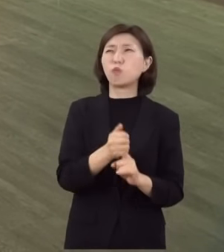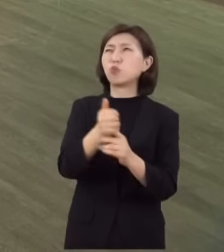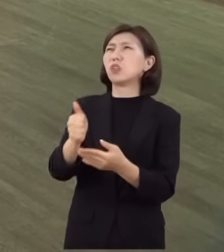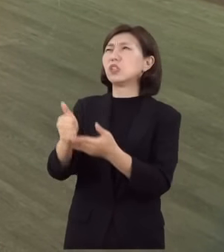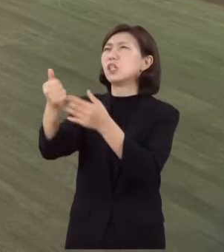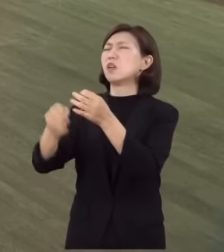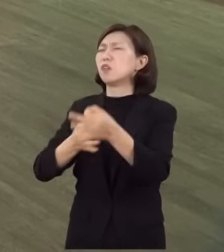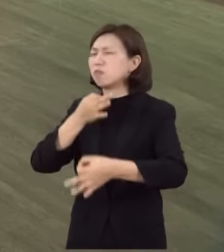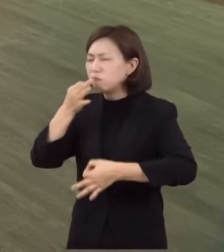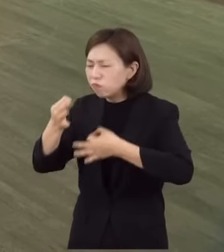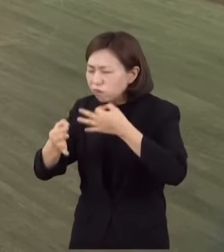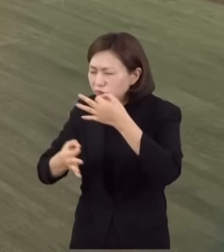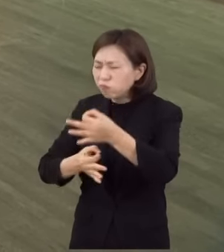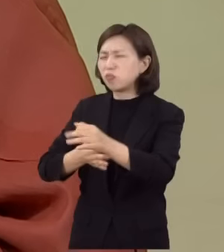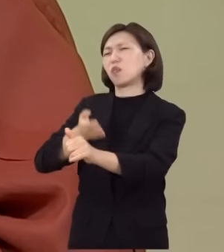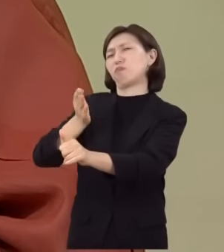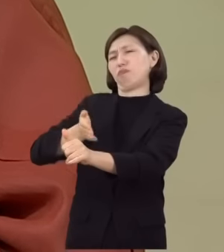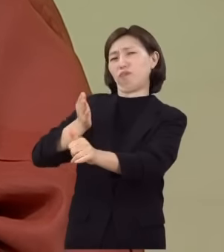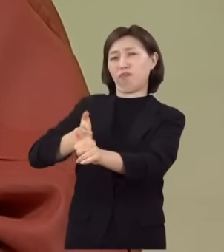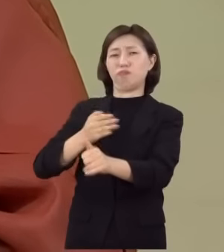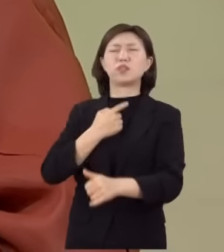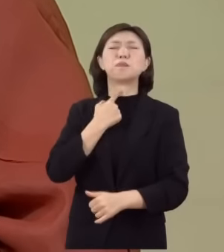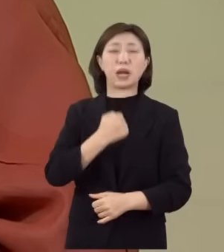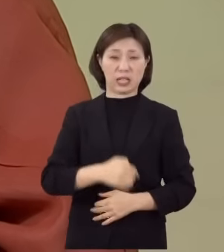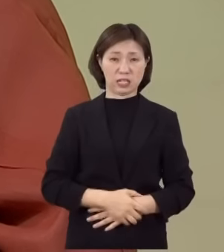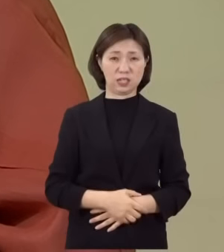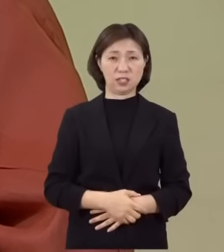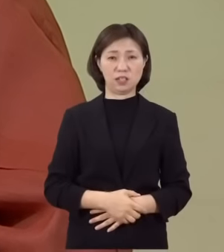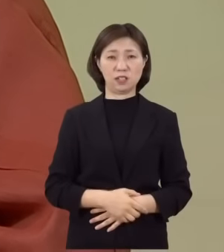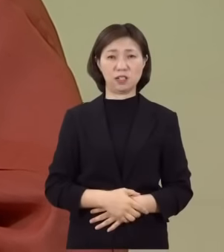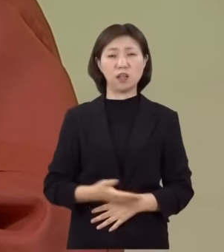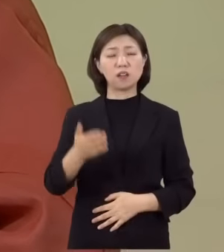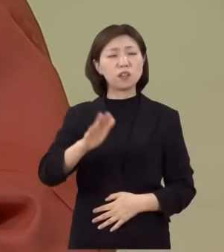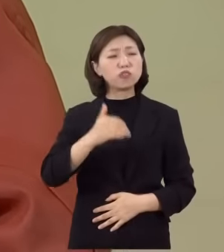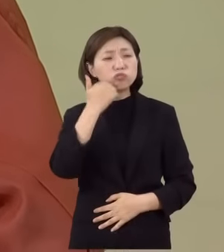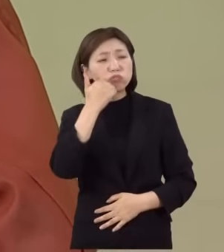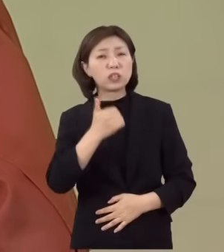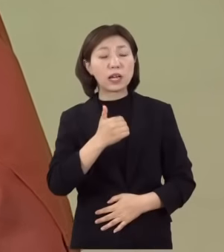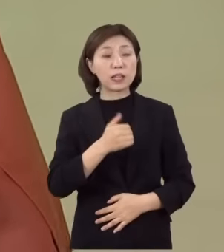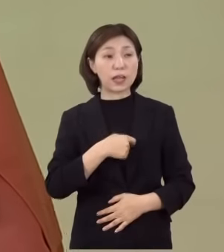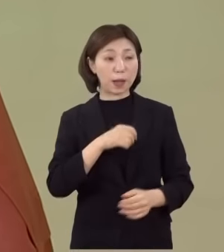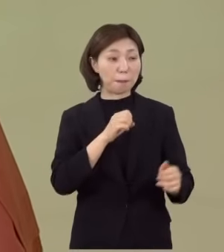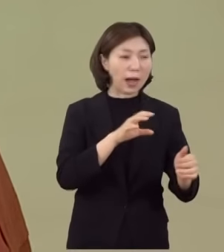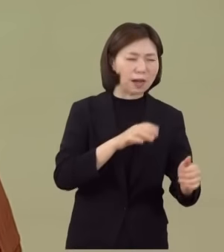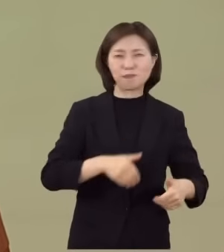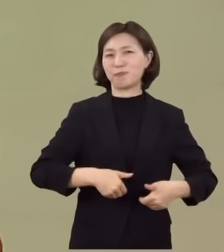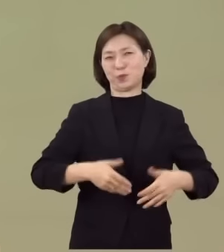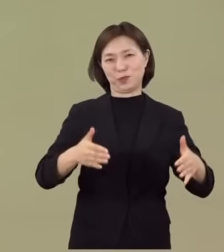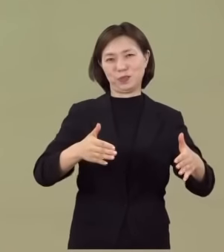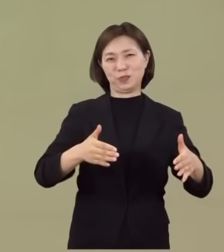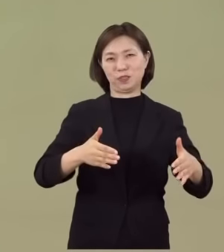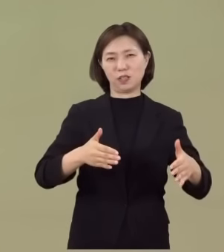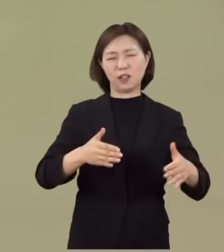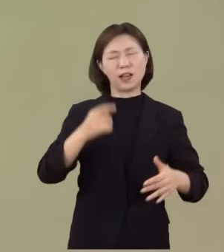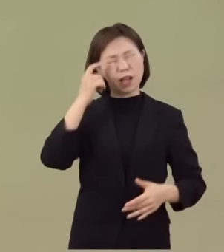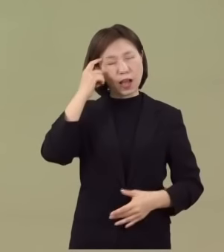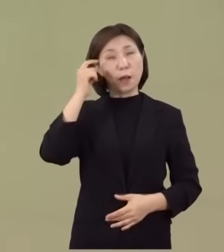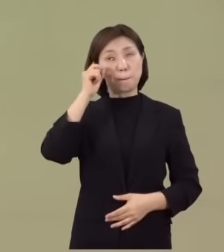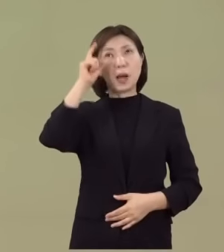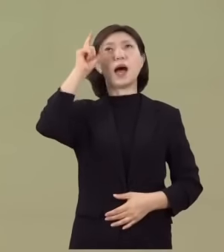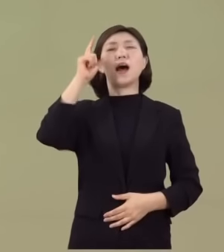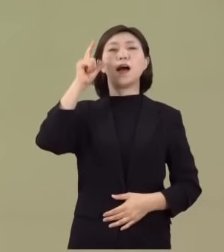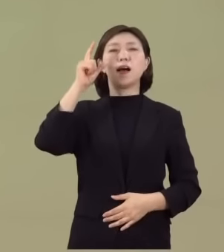간절히 염불할 때다 간곡하게 말씀드리는데 어떤 분은 말하기 전에도